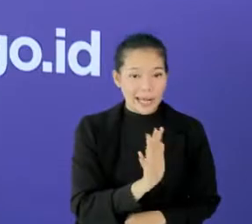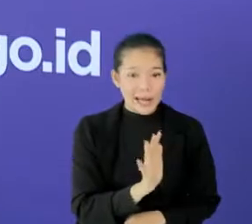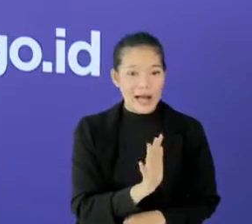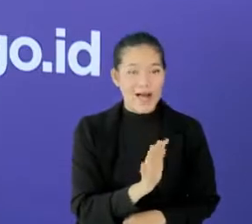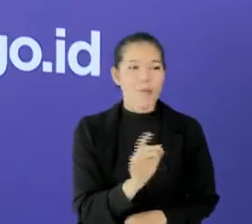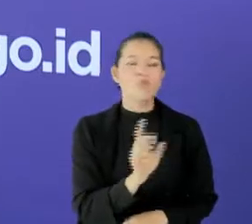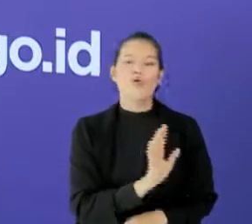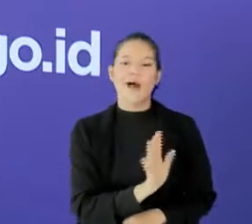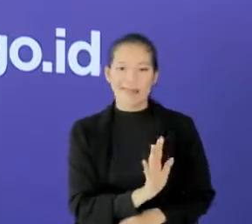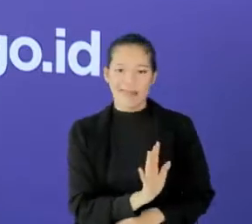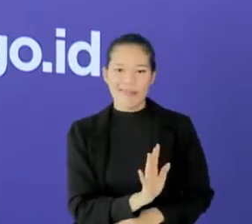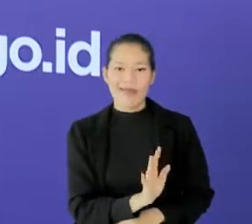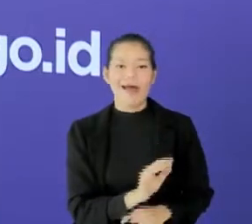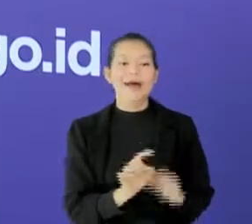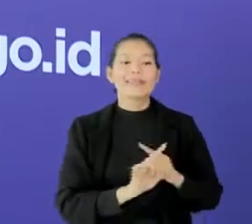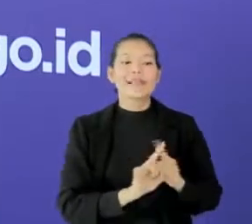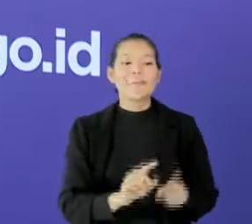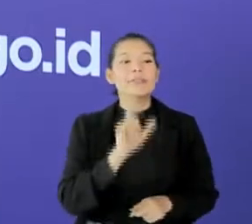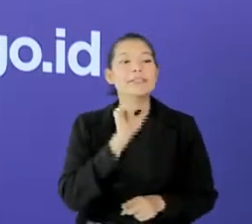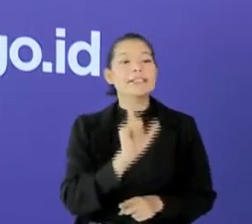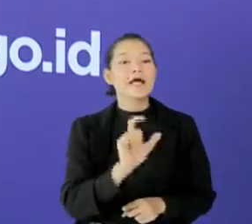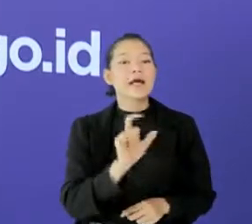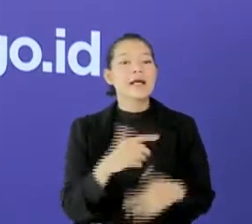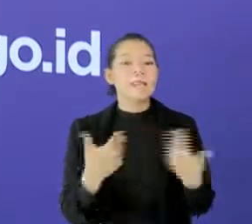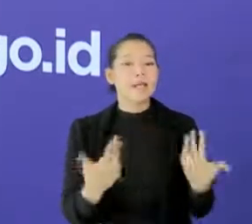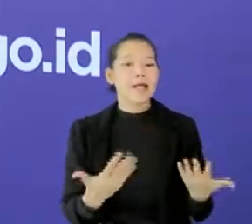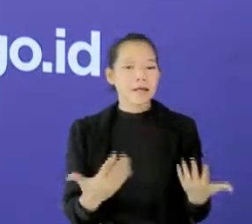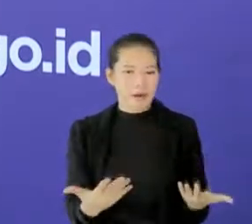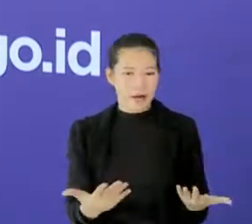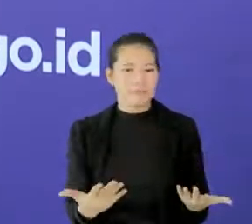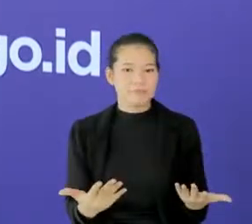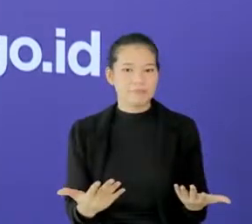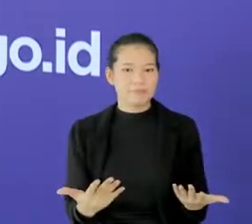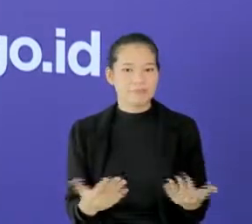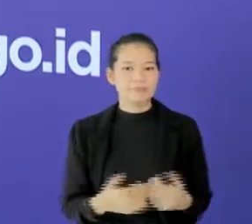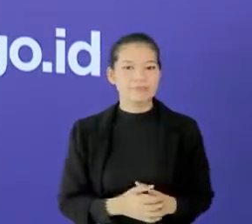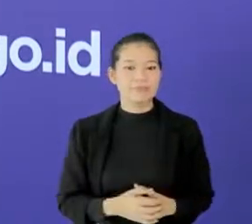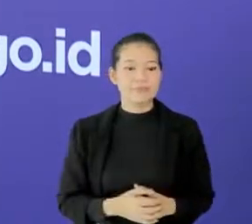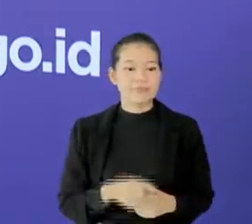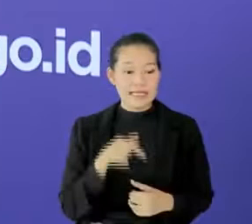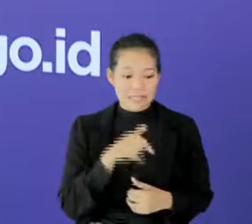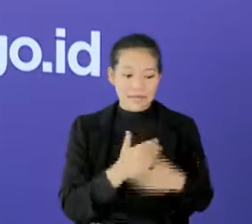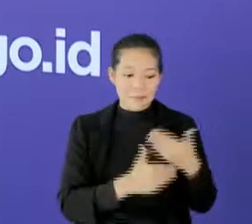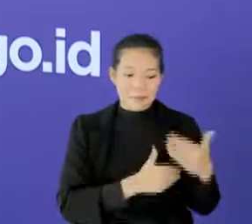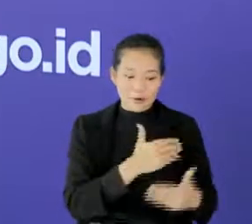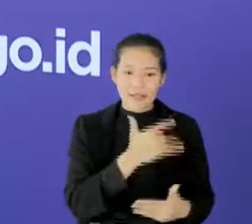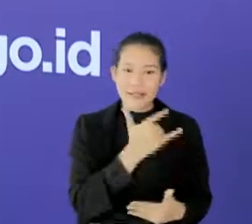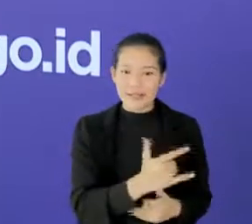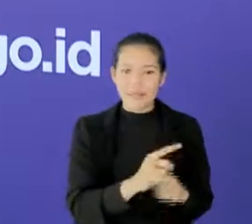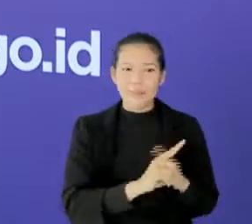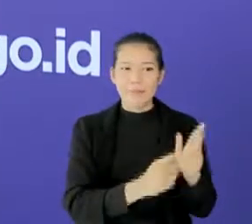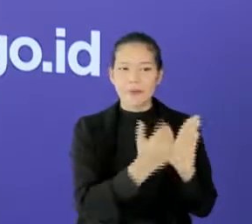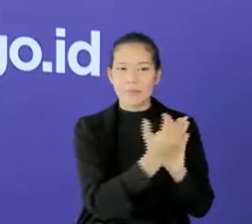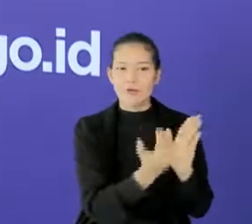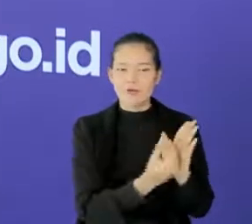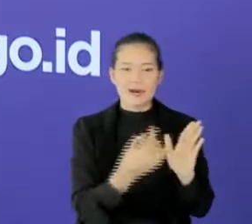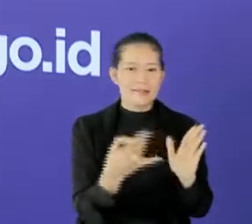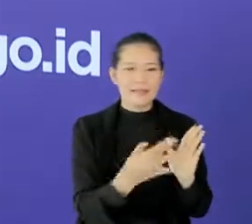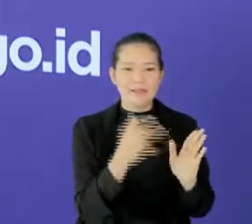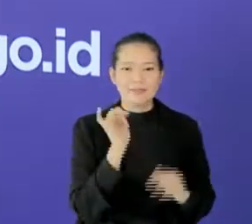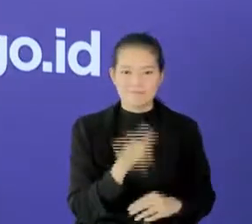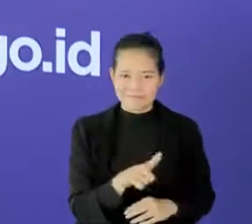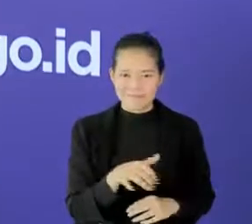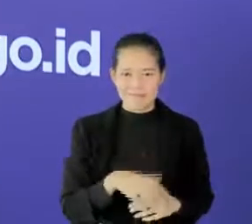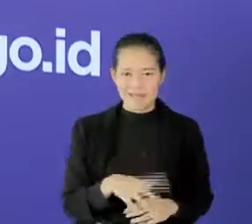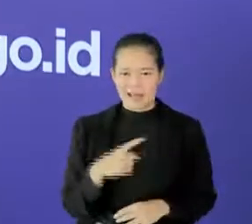harus ditakuti, tapi caranya bagaimana ini jalan dengan protokol yang ketat. Dan